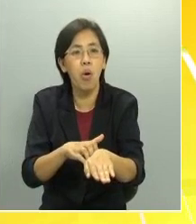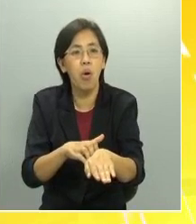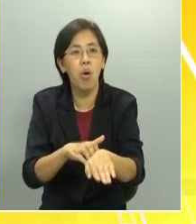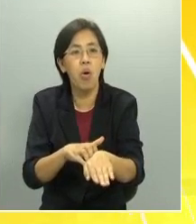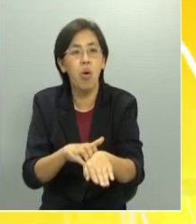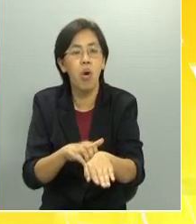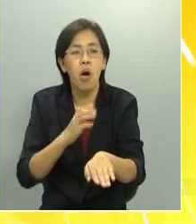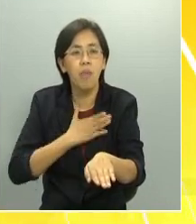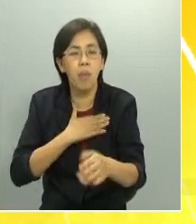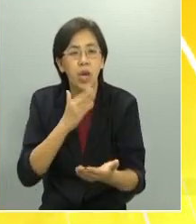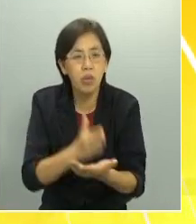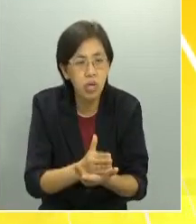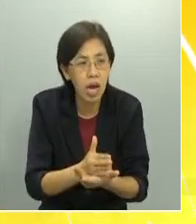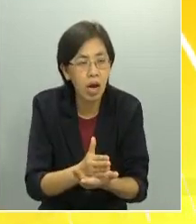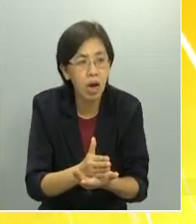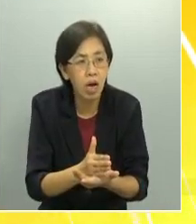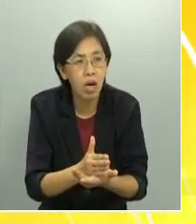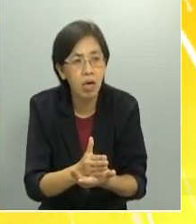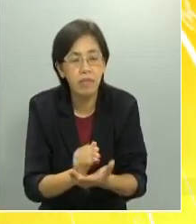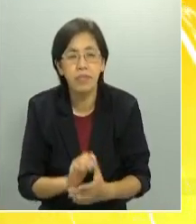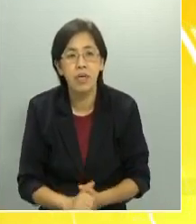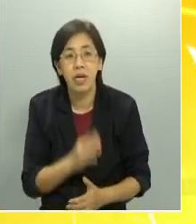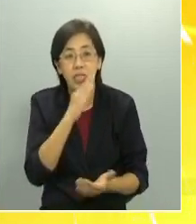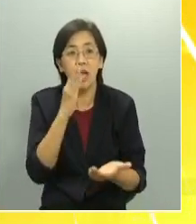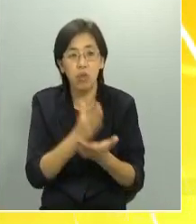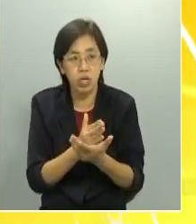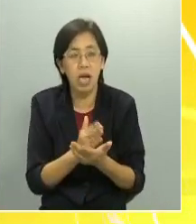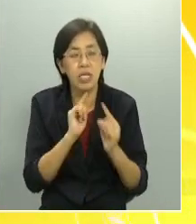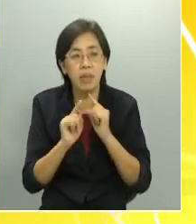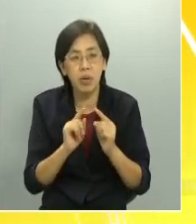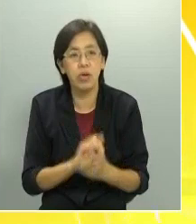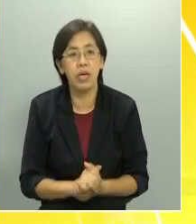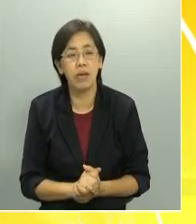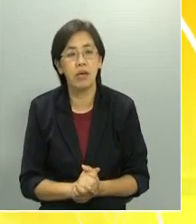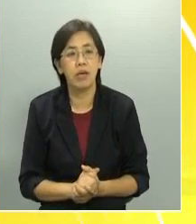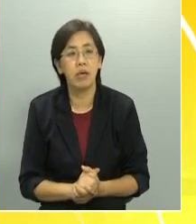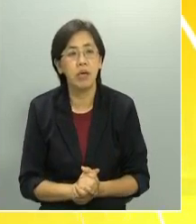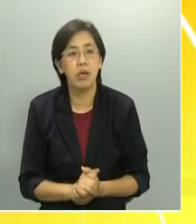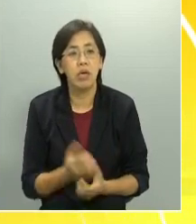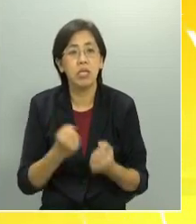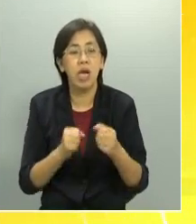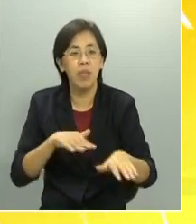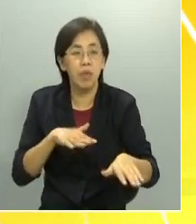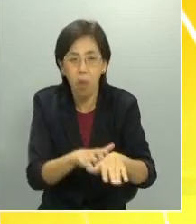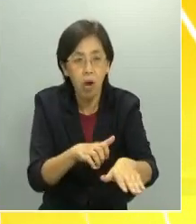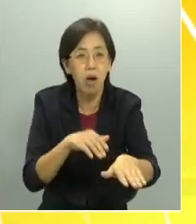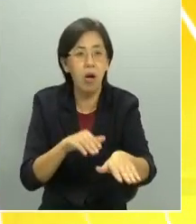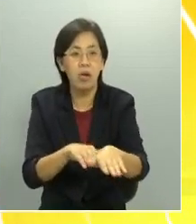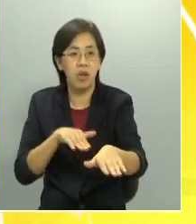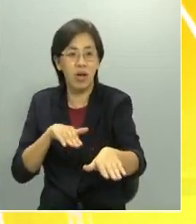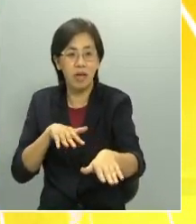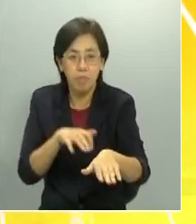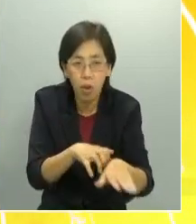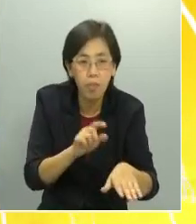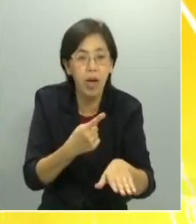นี่ผมก็เบรกรู้แล้วจังหวะนั้นถ้าเขาหลุดได้เขาคงจะหนีเขาก็ถอยแล้วก็ชนใหม่ที